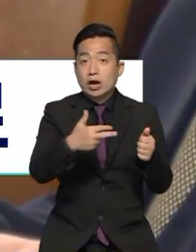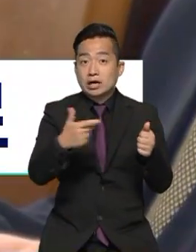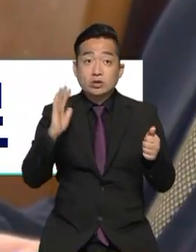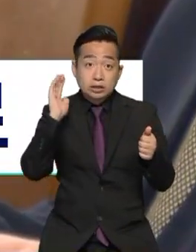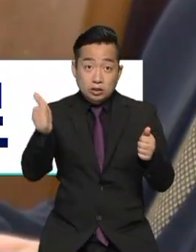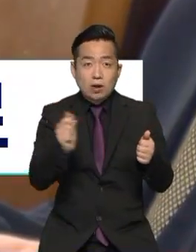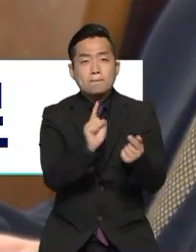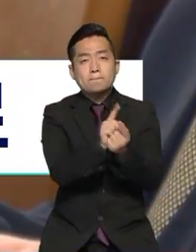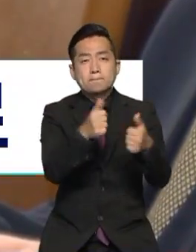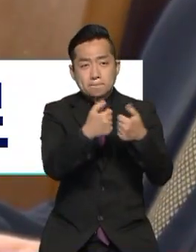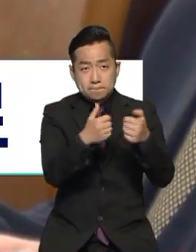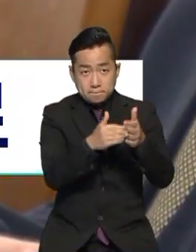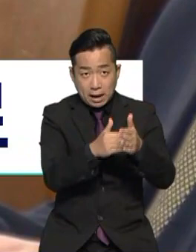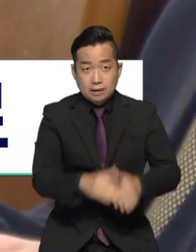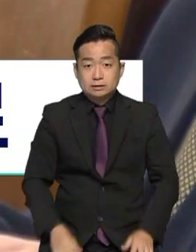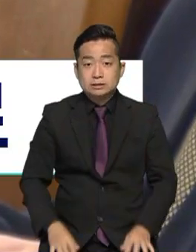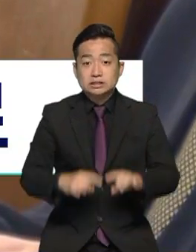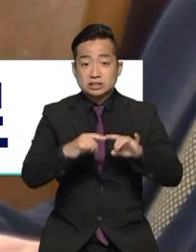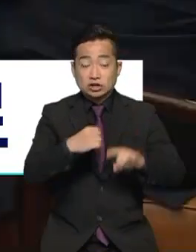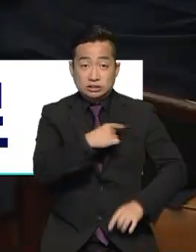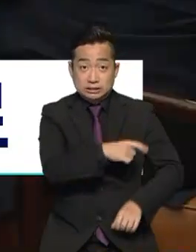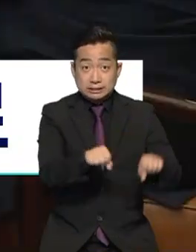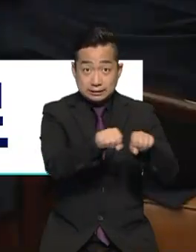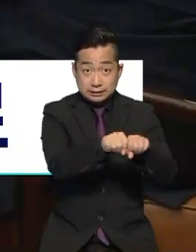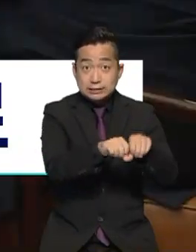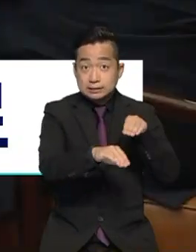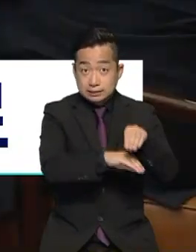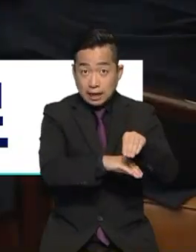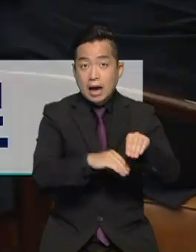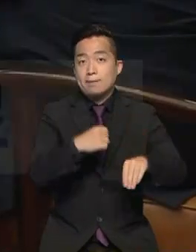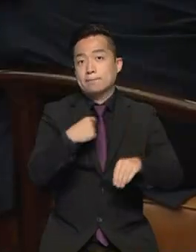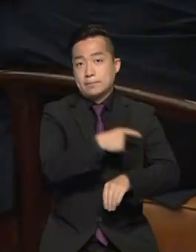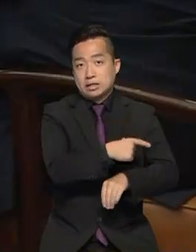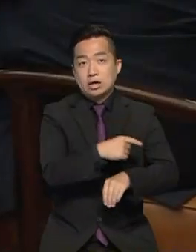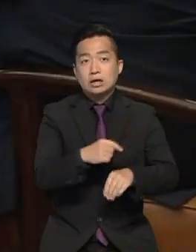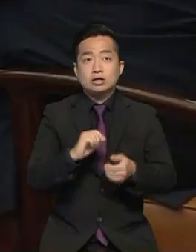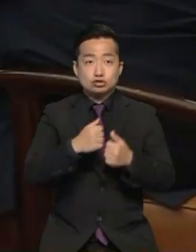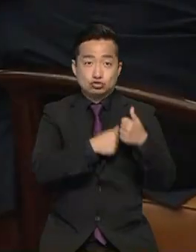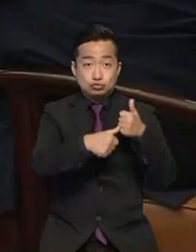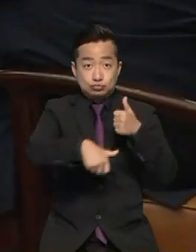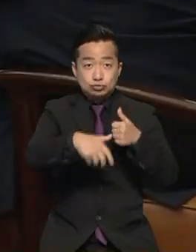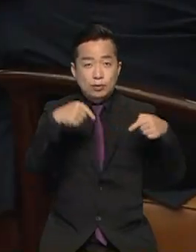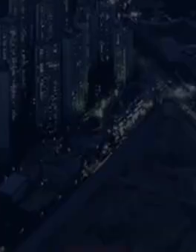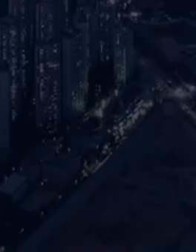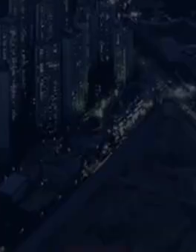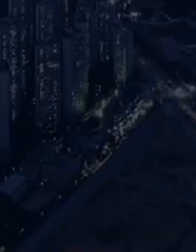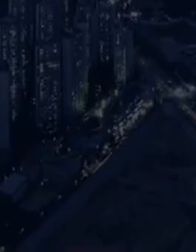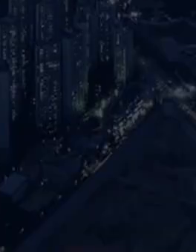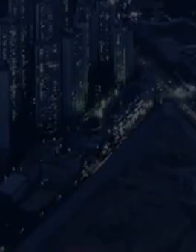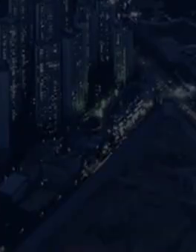정상회담을 하고 전기차 배터리 방산 협력을 강화하기로 했습니다